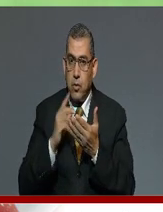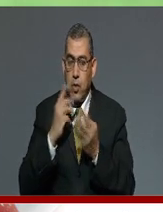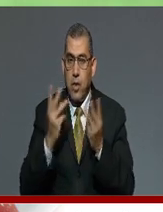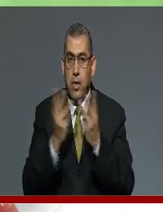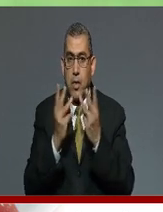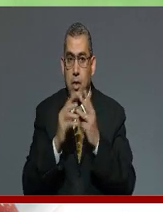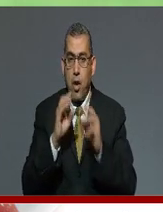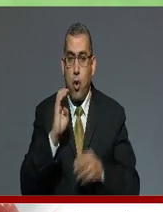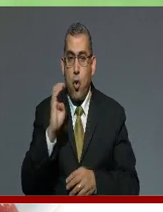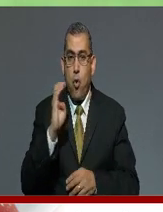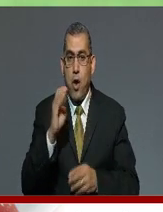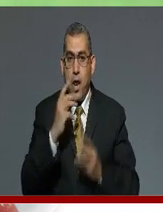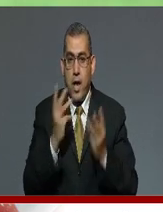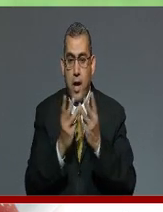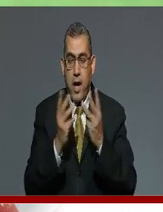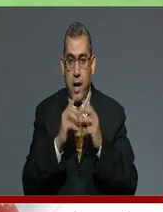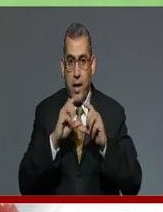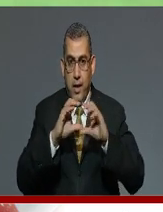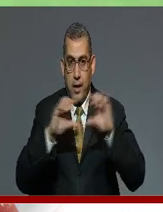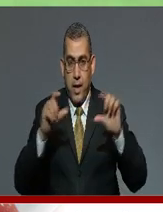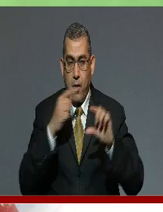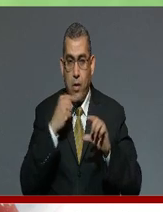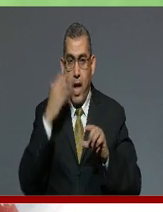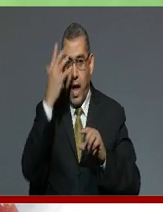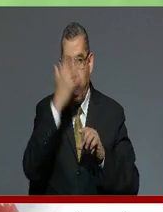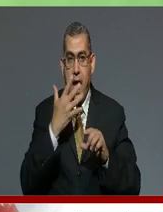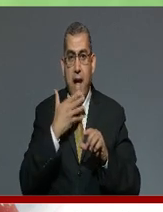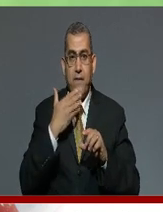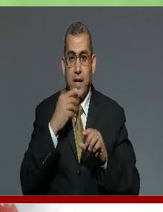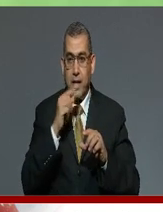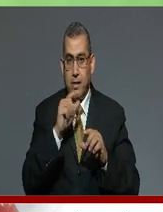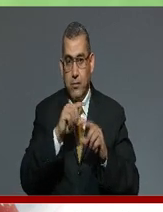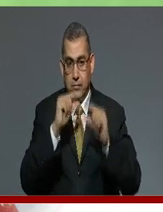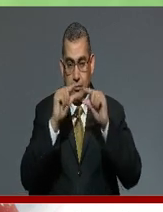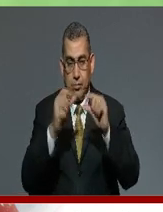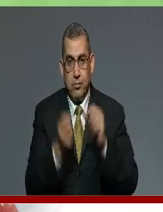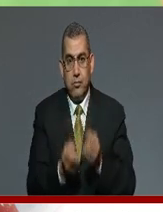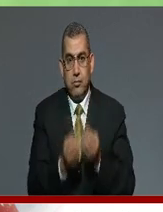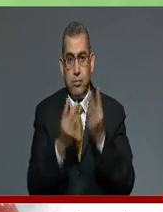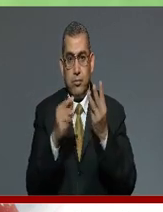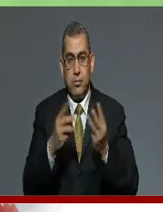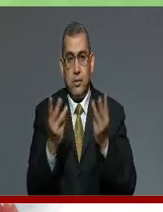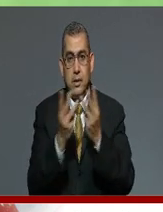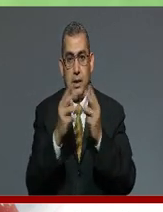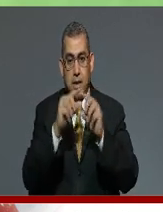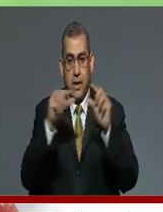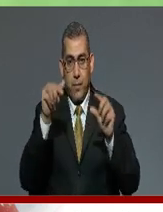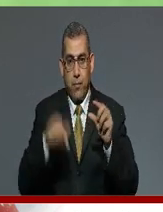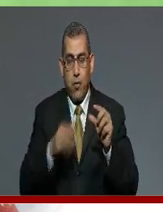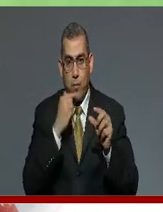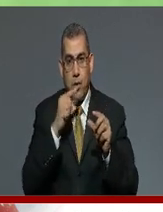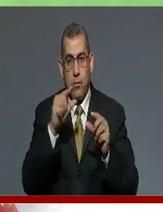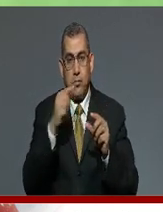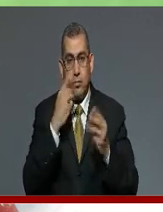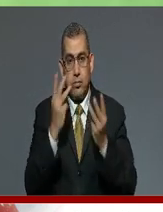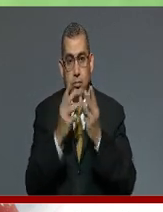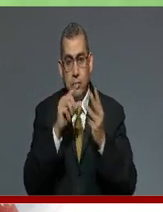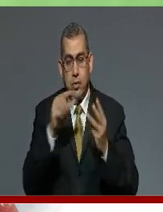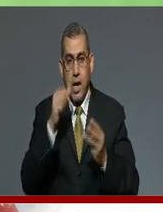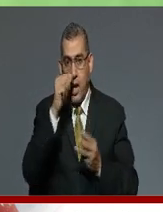موقع افريقيا ويطلعوا على هذا الموقع الموجود في الجيسه